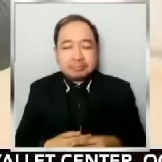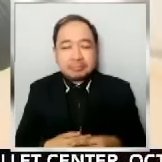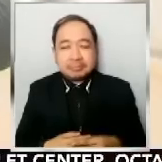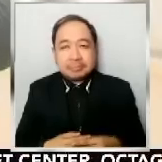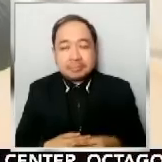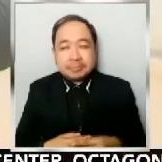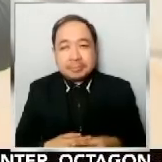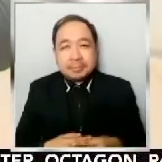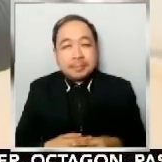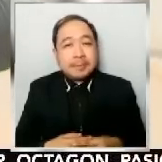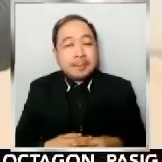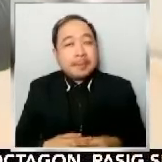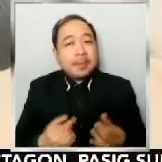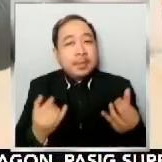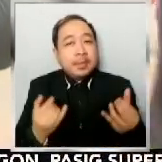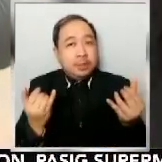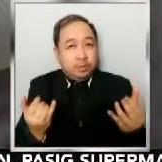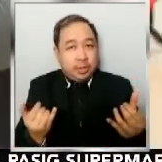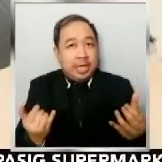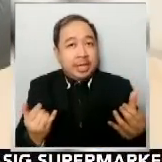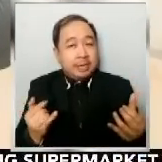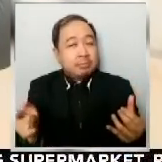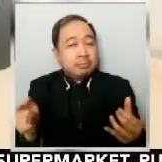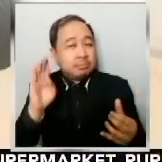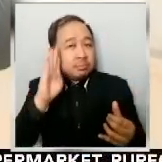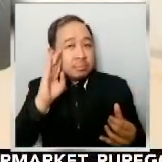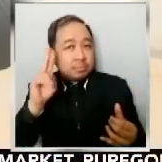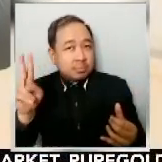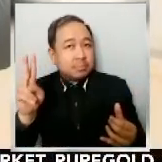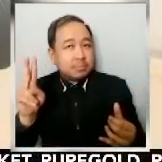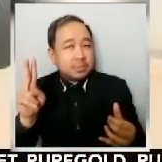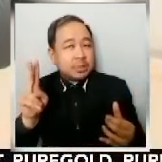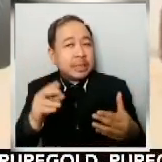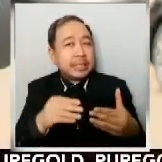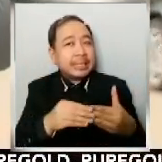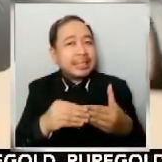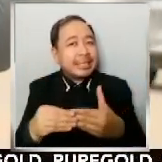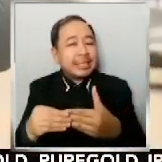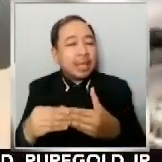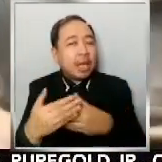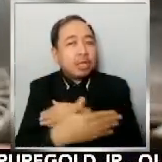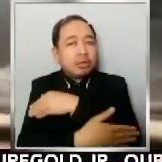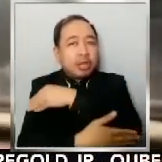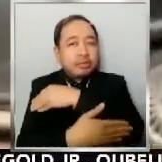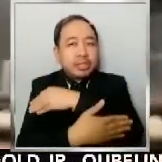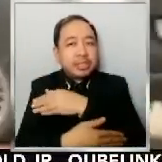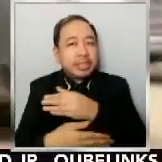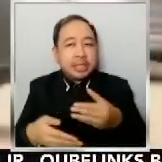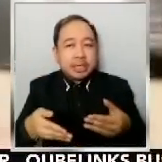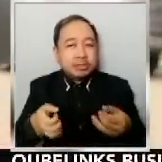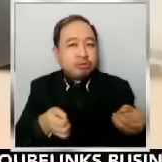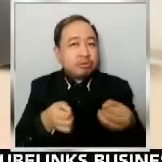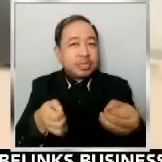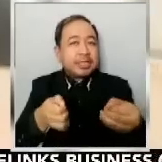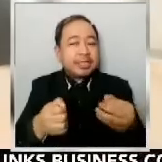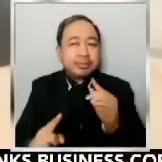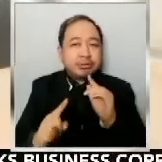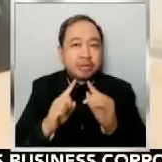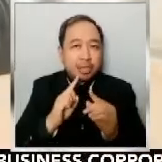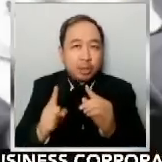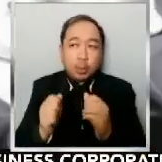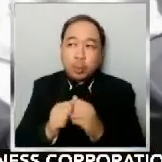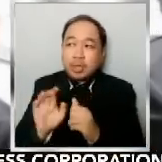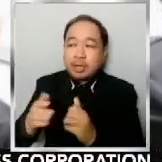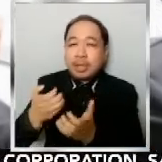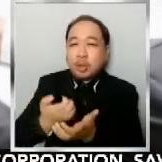At Mel, ngayong araw nakaschedule ang Pangulo na pangunahan ng Country Strategy Dialogue kasama ang kanyang economic team. May nakaschedule din na